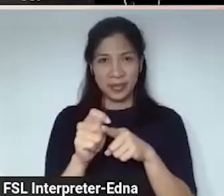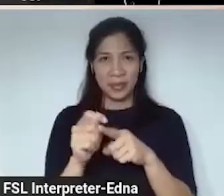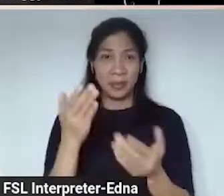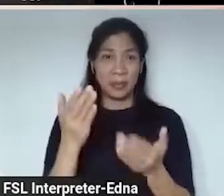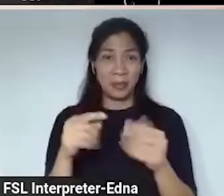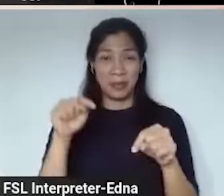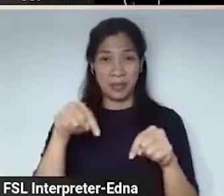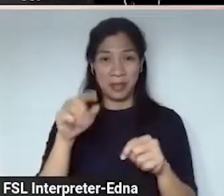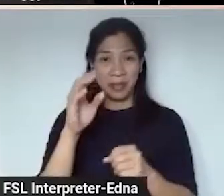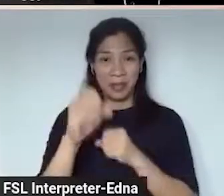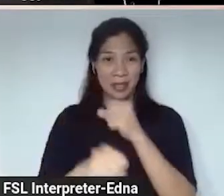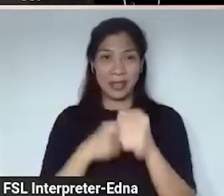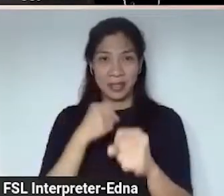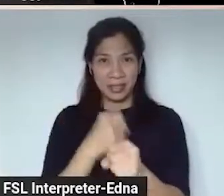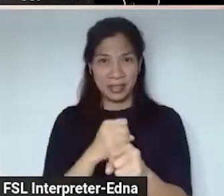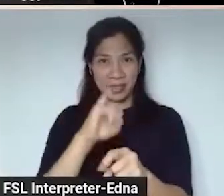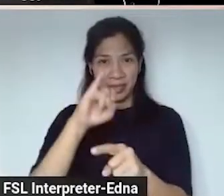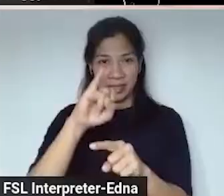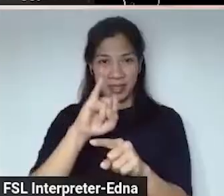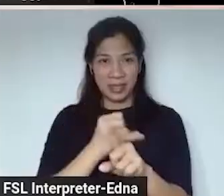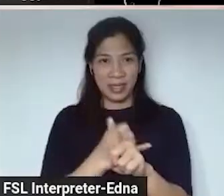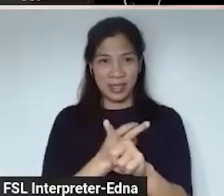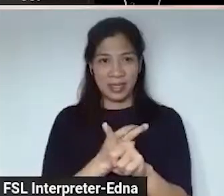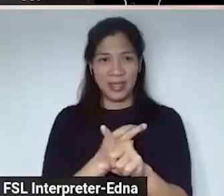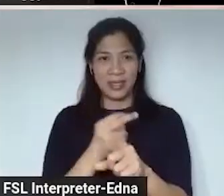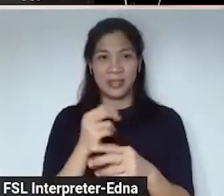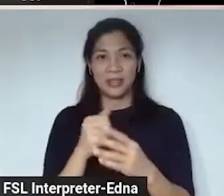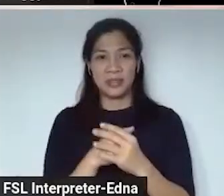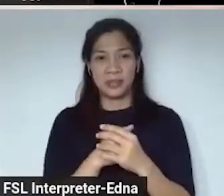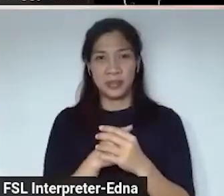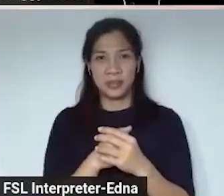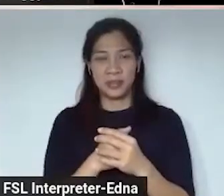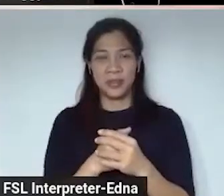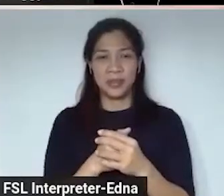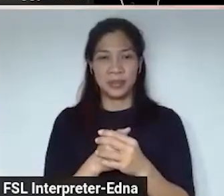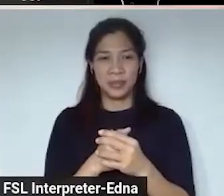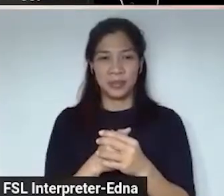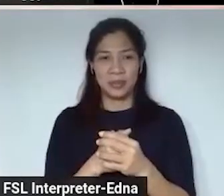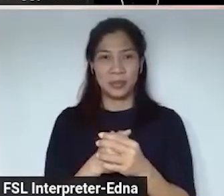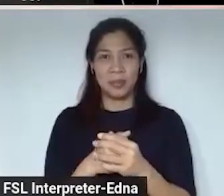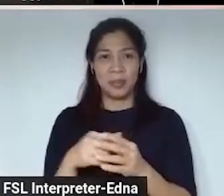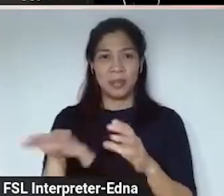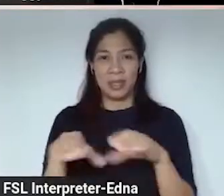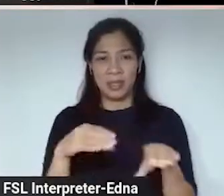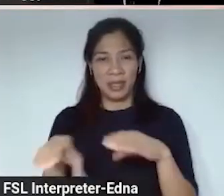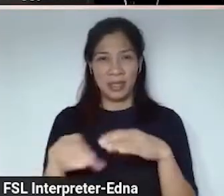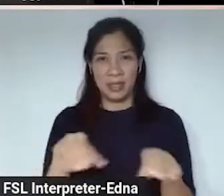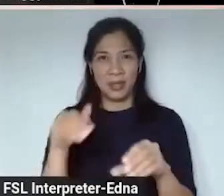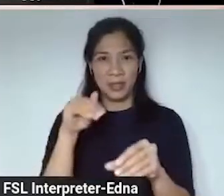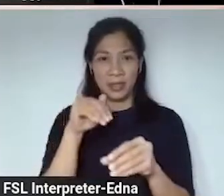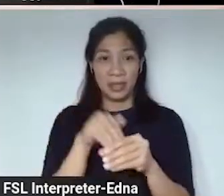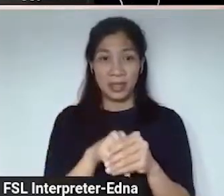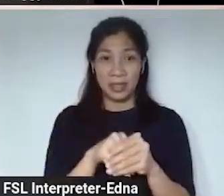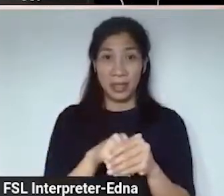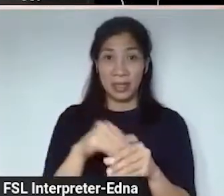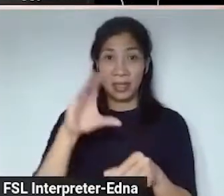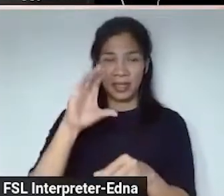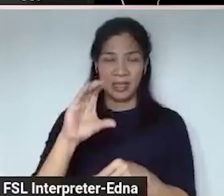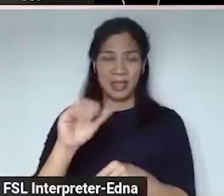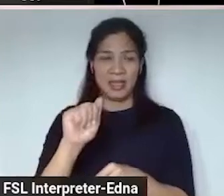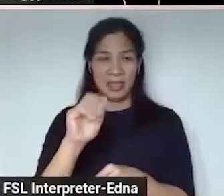ang 12 para-ASEAN Games na gaganapin naman sa Cambodia. So right now, nagsasabay ko yung